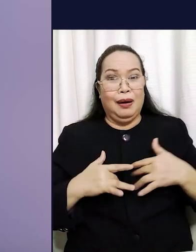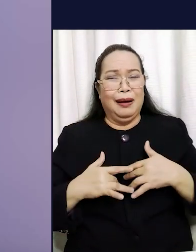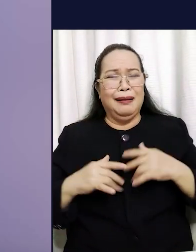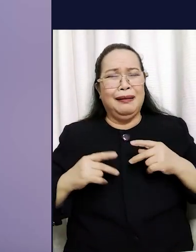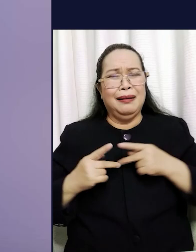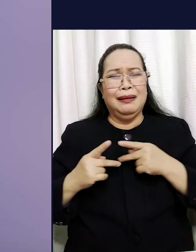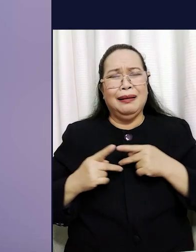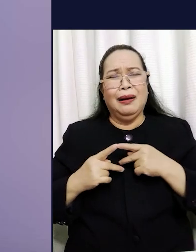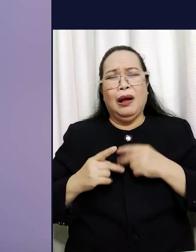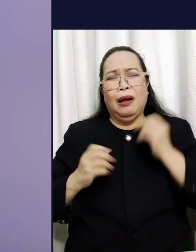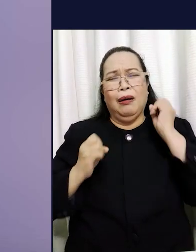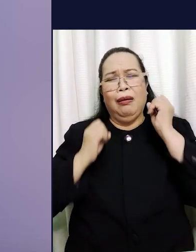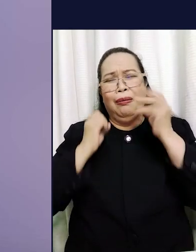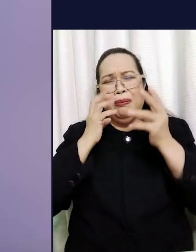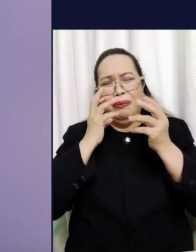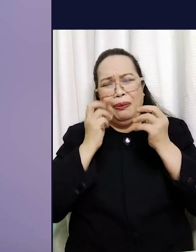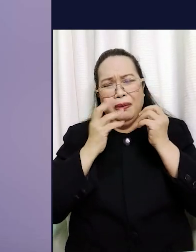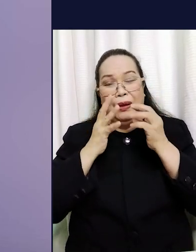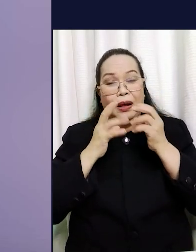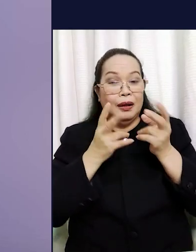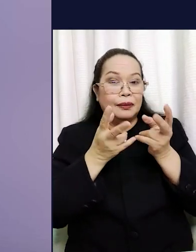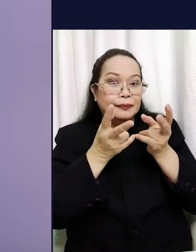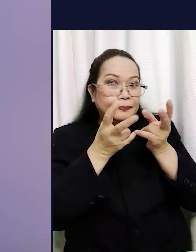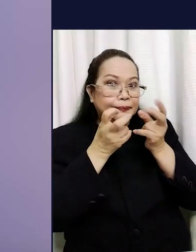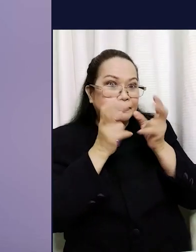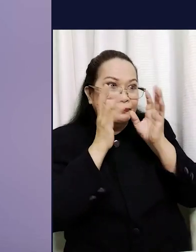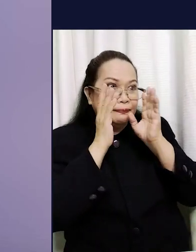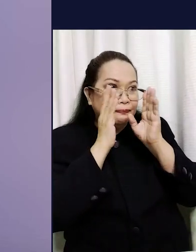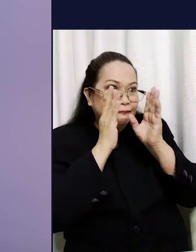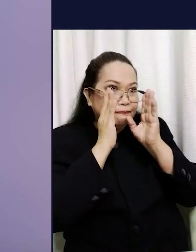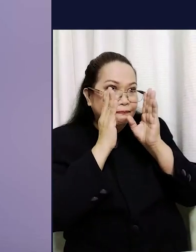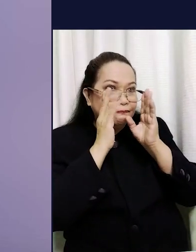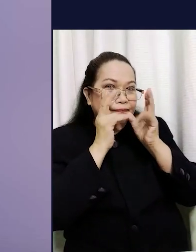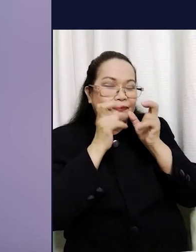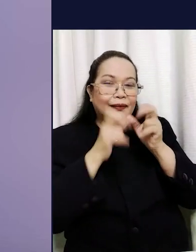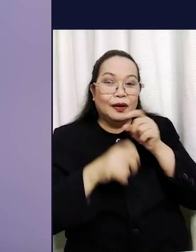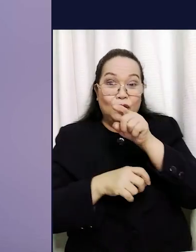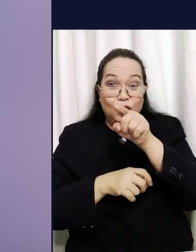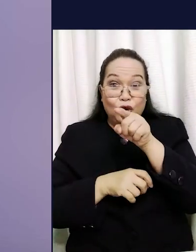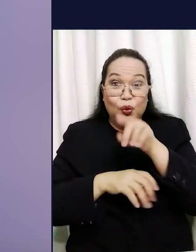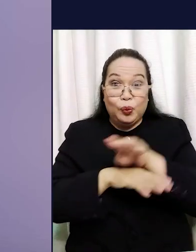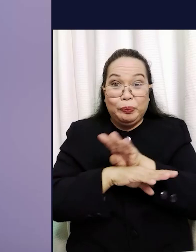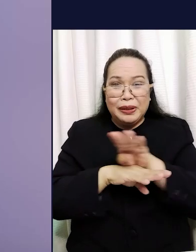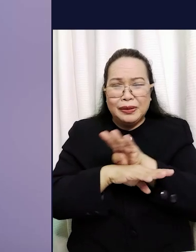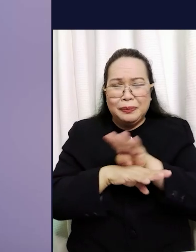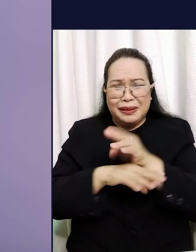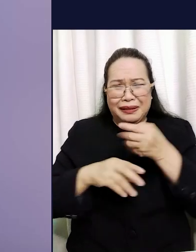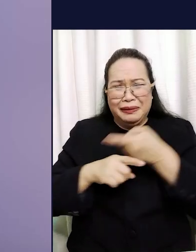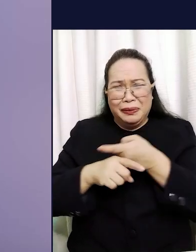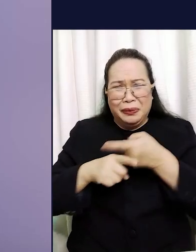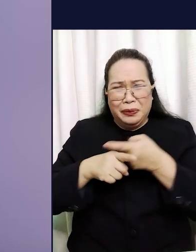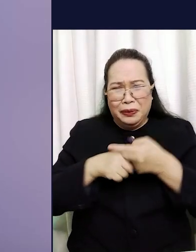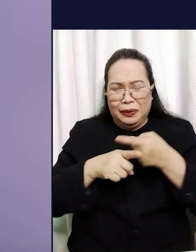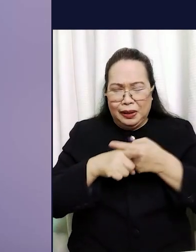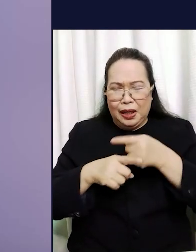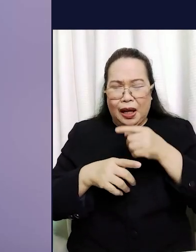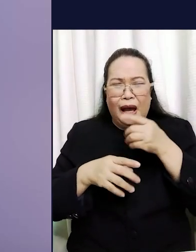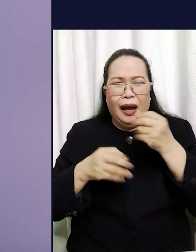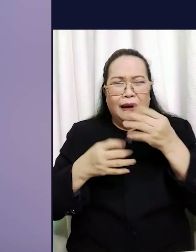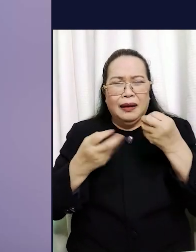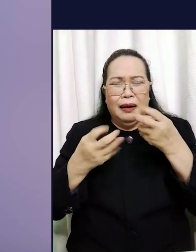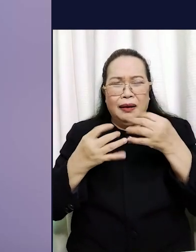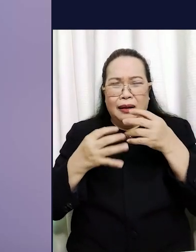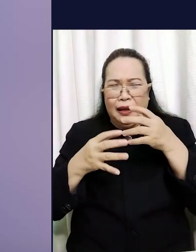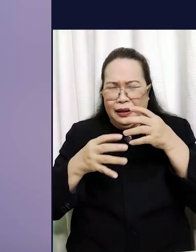ng may pag-ibig na ating ipinakita. Just for example, an